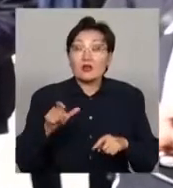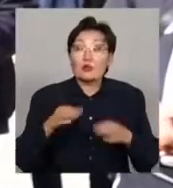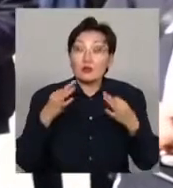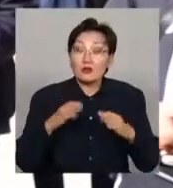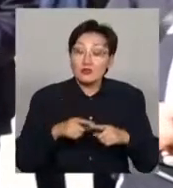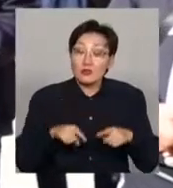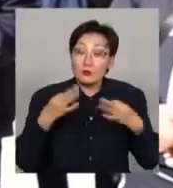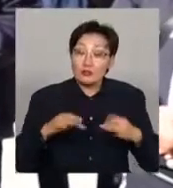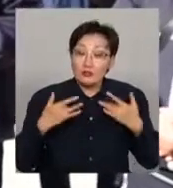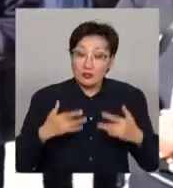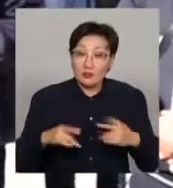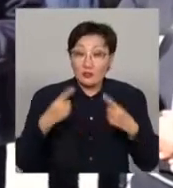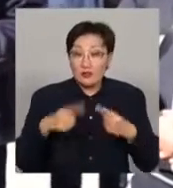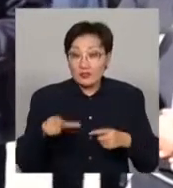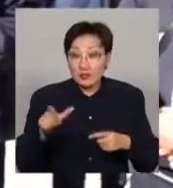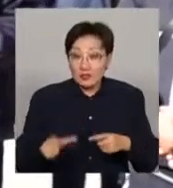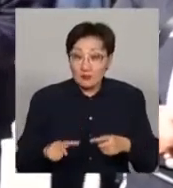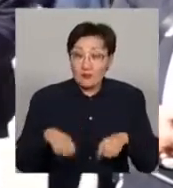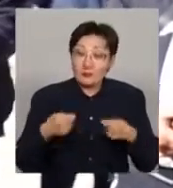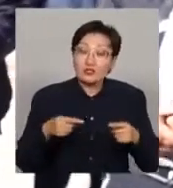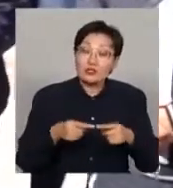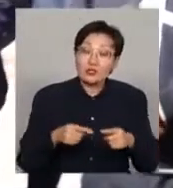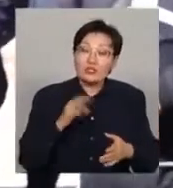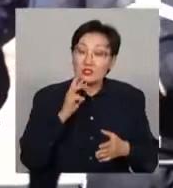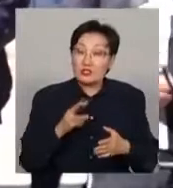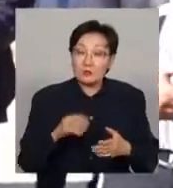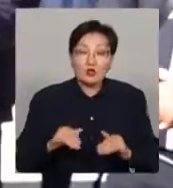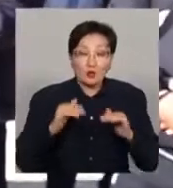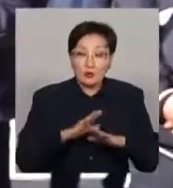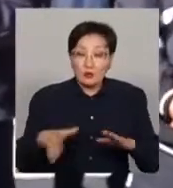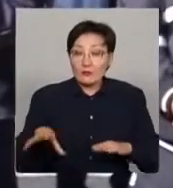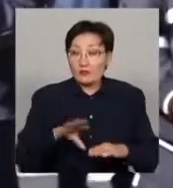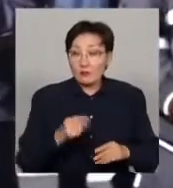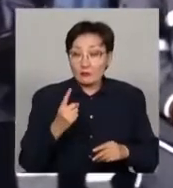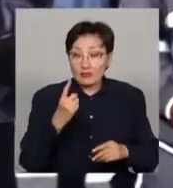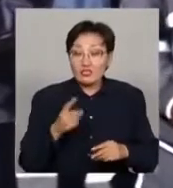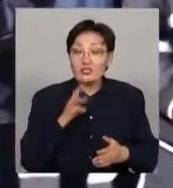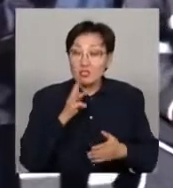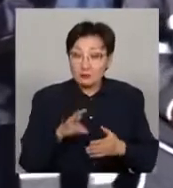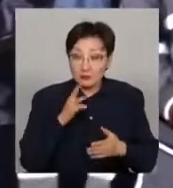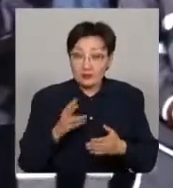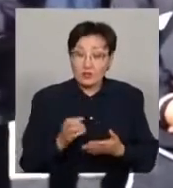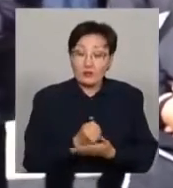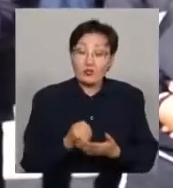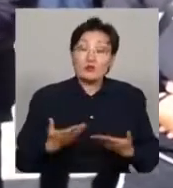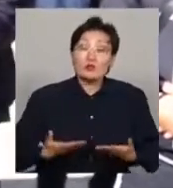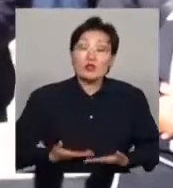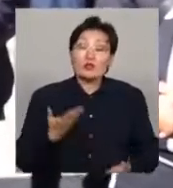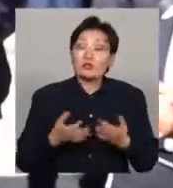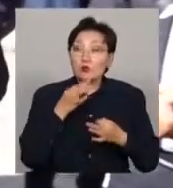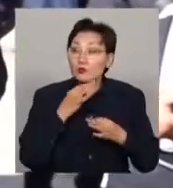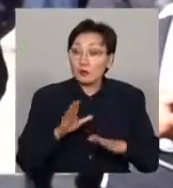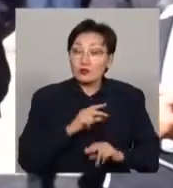ауыз зарплатаны көтермейді. Мысалы, зарплат көтермейді. Айналып келгенде бәрі бір зарплатқа қарап отқан адамдар. А, ұнамаса шығып